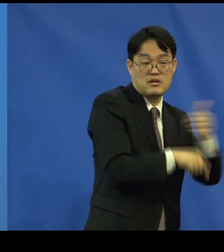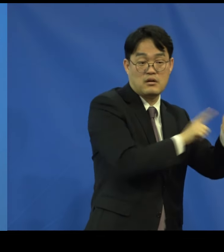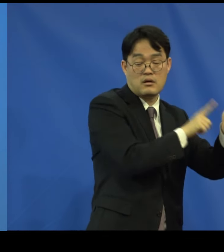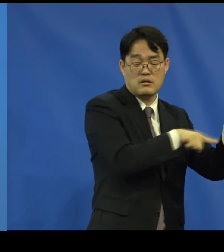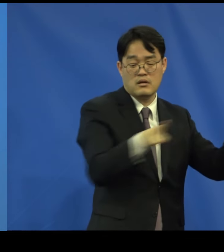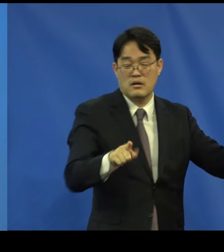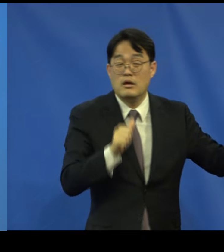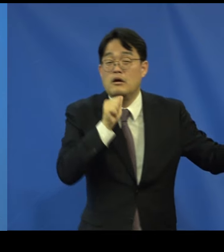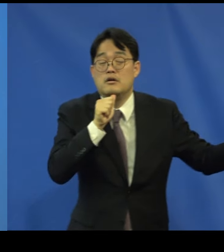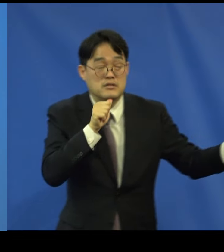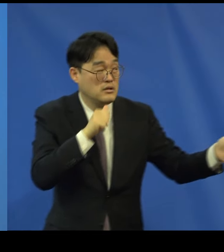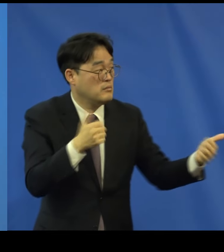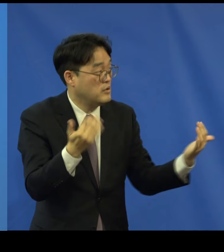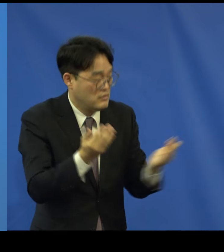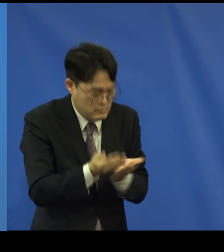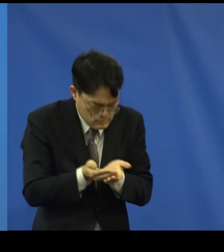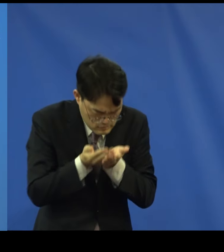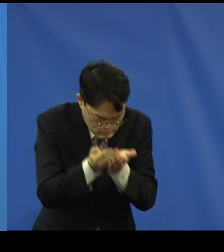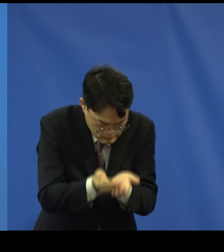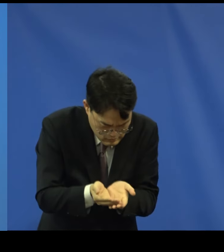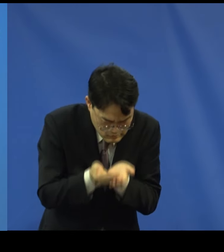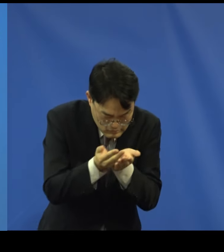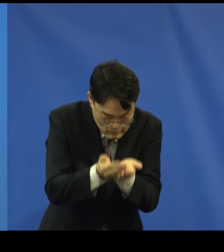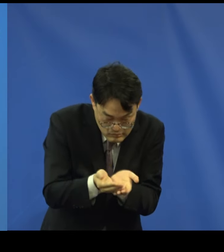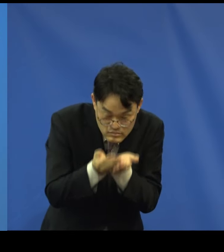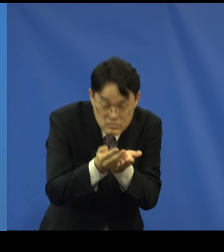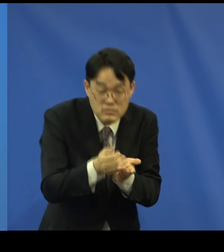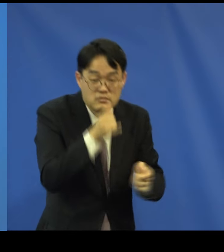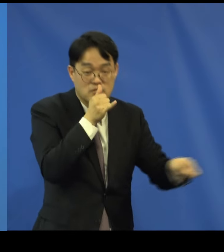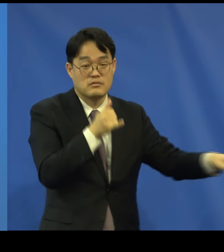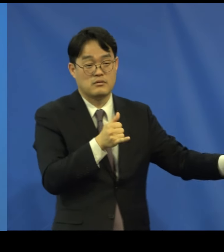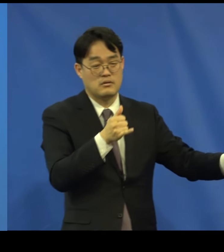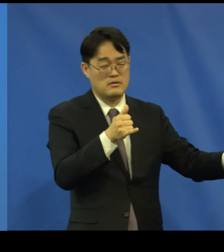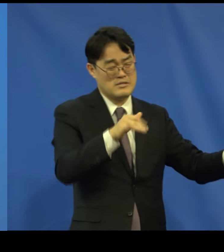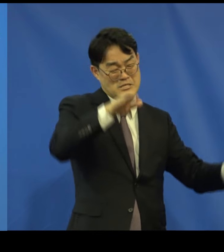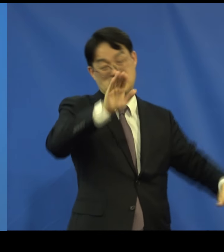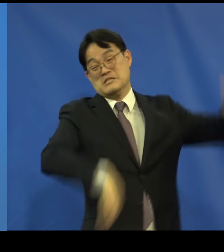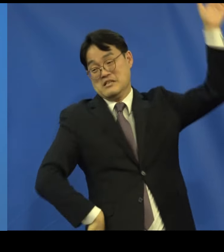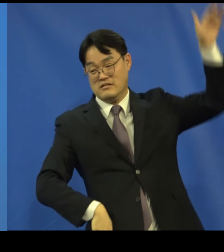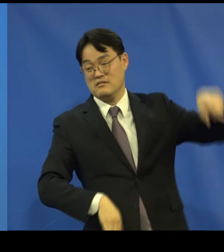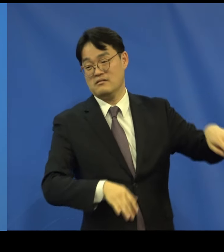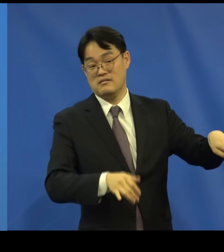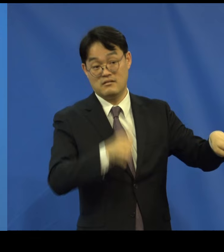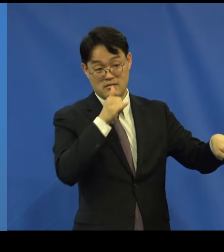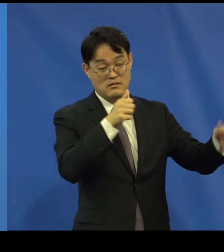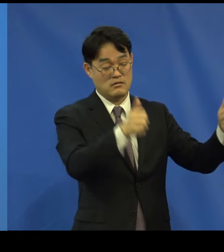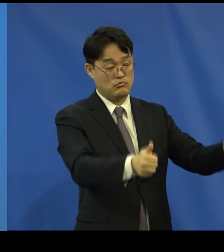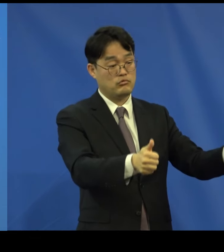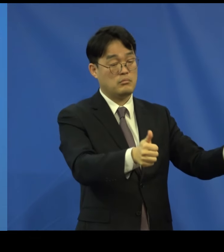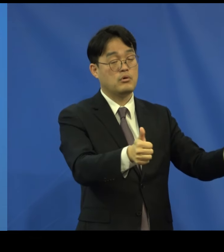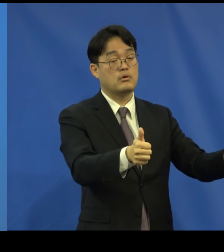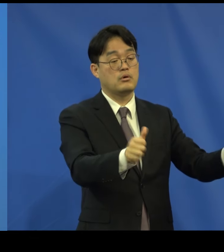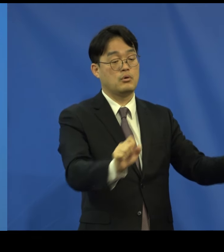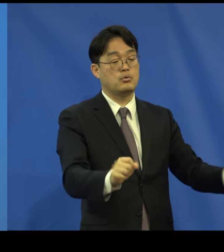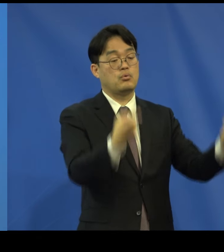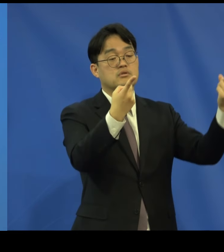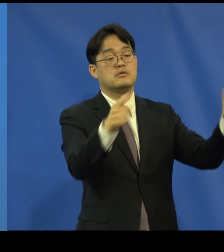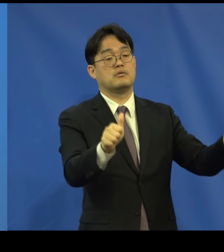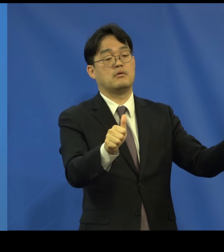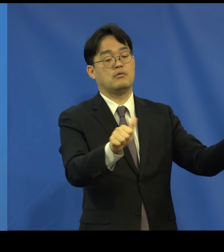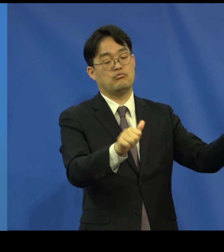상거지였습니다. 여러분, 지상에서 둘의 차이는 엄청났습니다. 그런데 두 사람에게 동일하게 맞은 게 있어요.